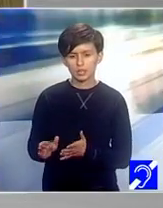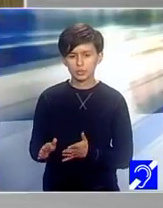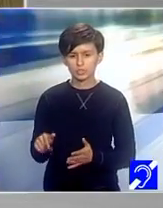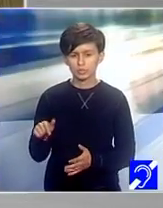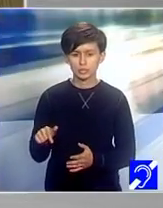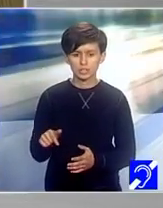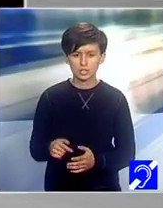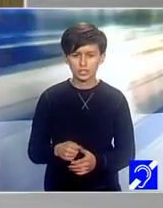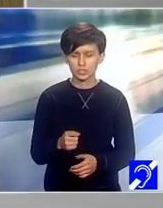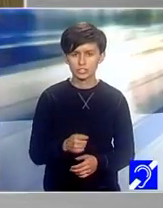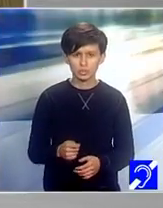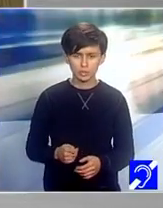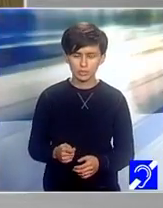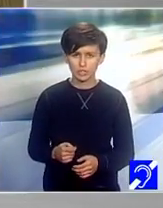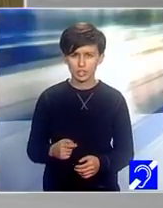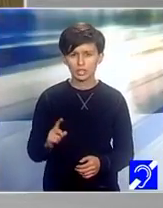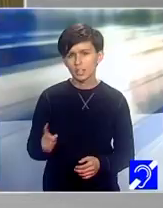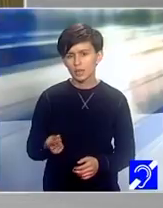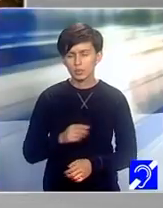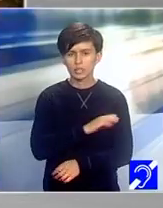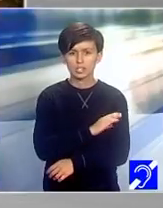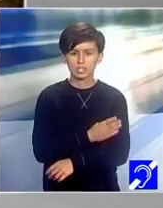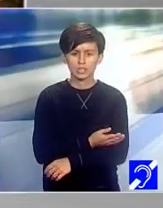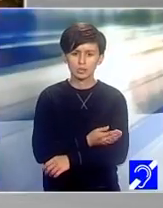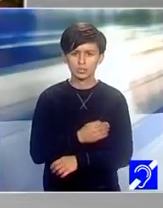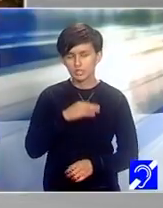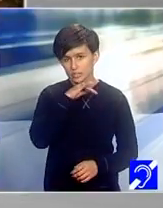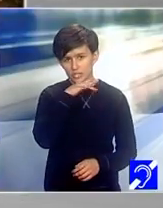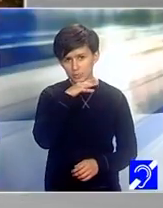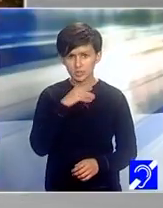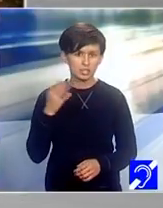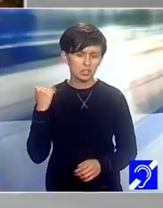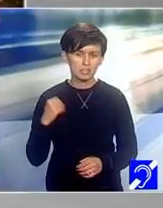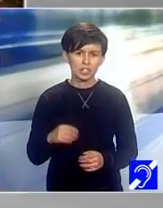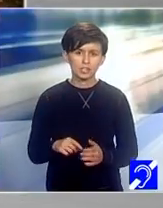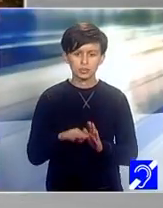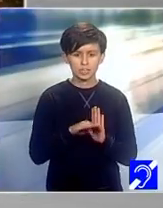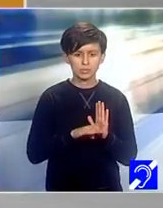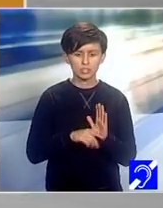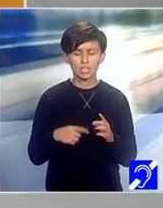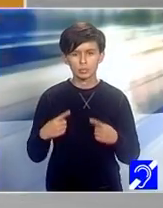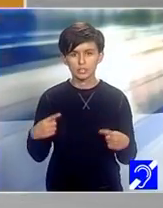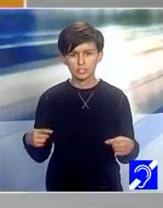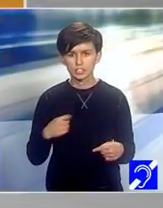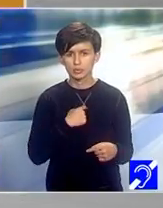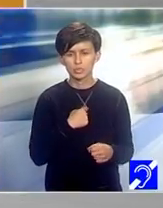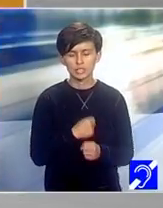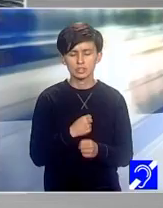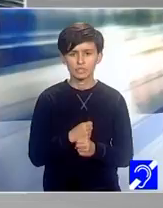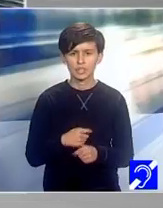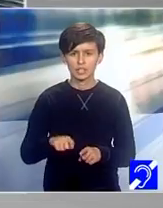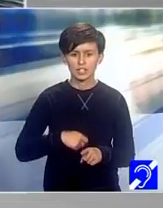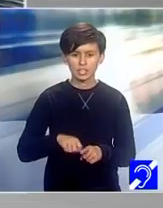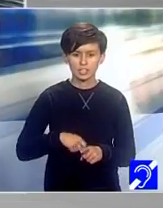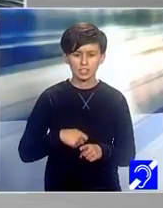demers, probabil administrația avea o altă agendă. Probabil că putea să facă canalizarea într-altă zonă a orașului, să